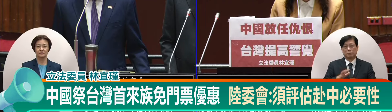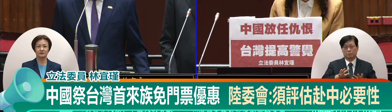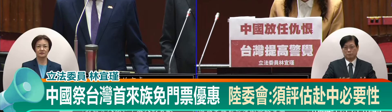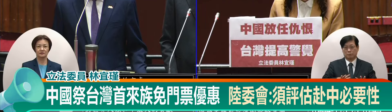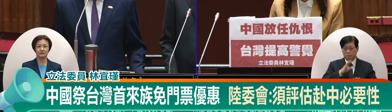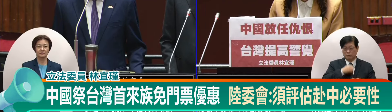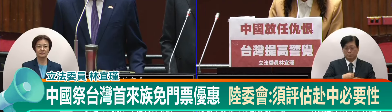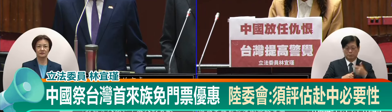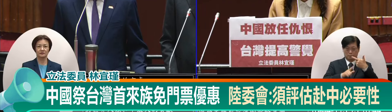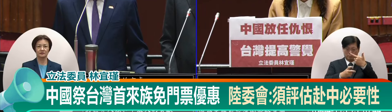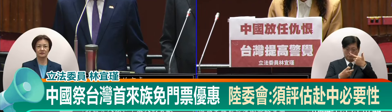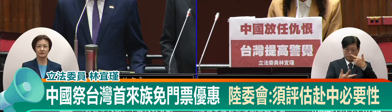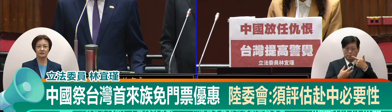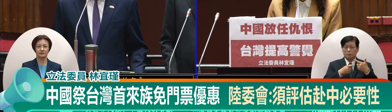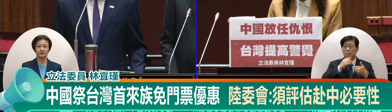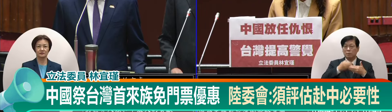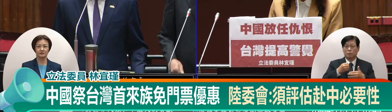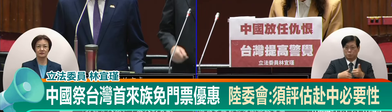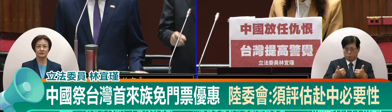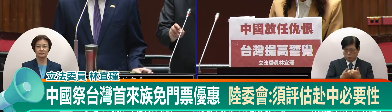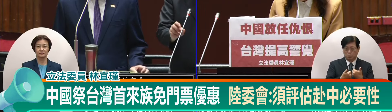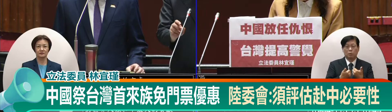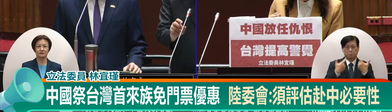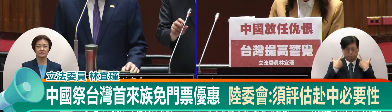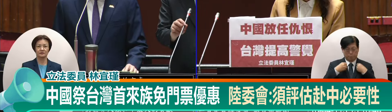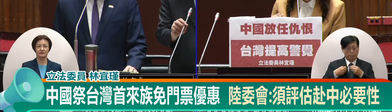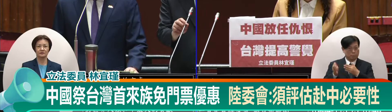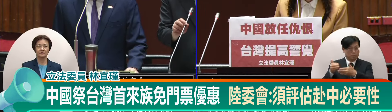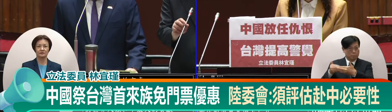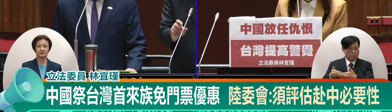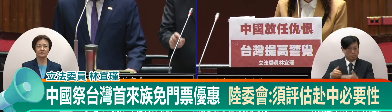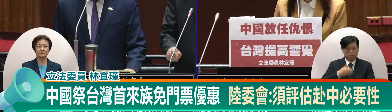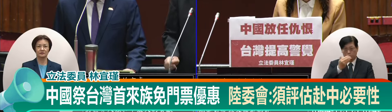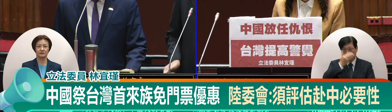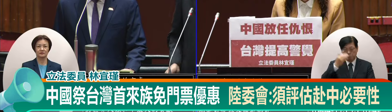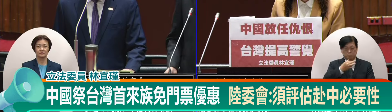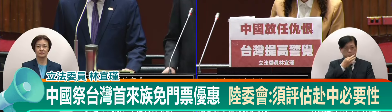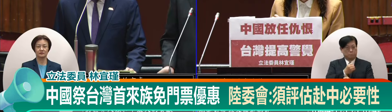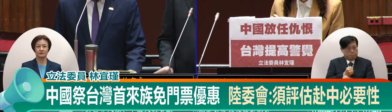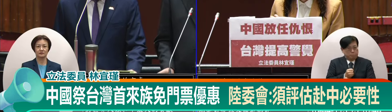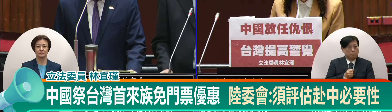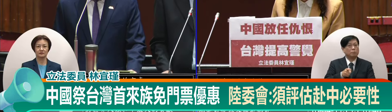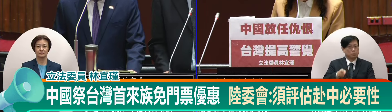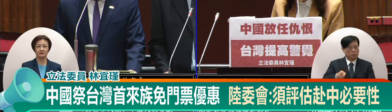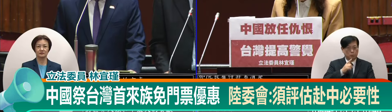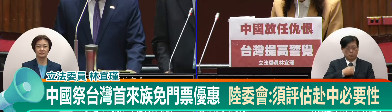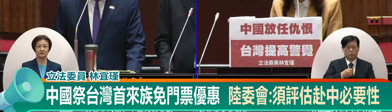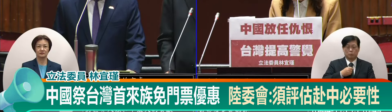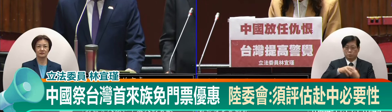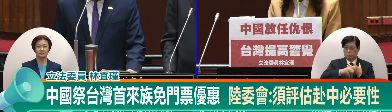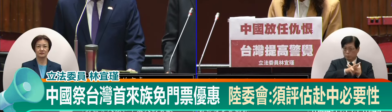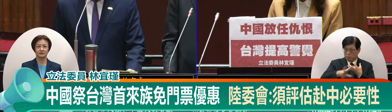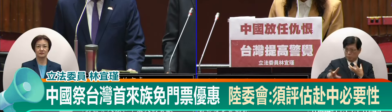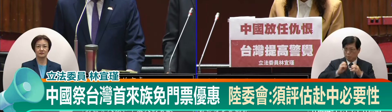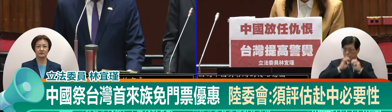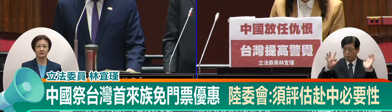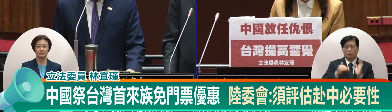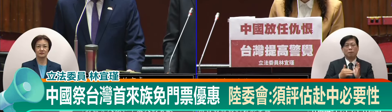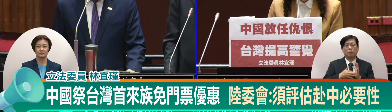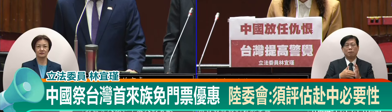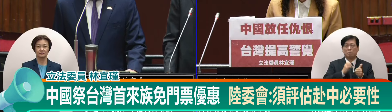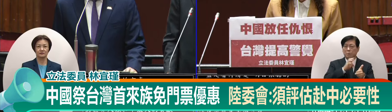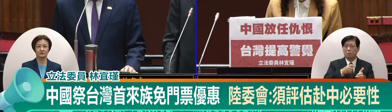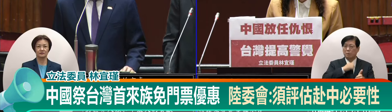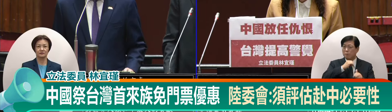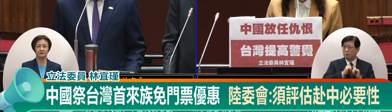今年6月27日，陆委会就已经有对于中国的旅游警示，这个有橙色的警示，那也就是提醒